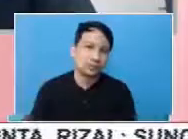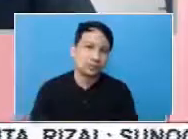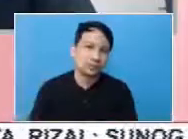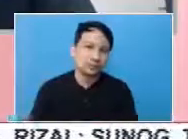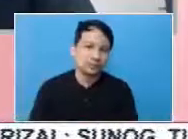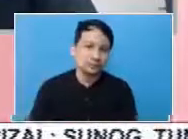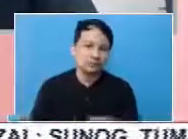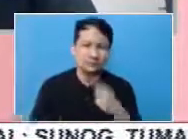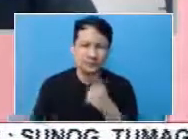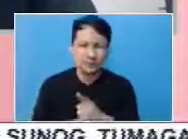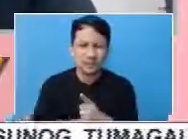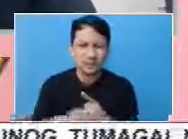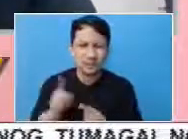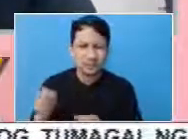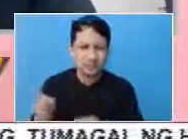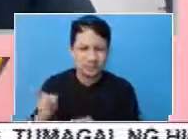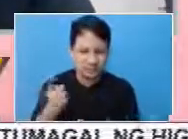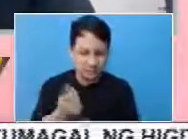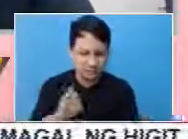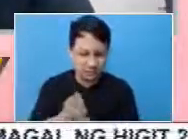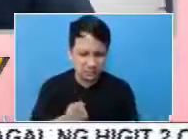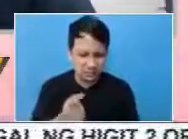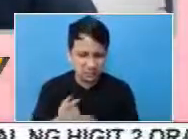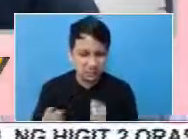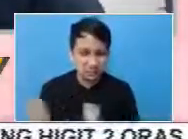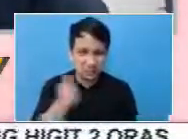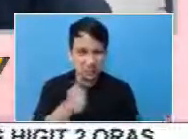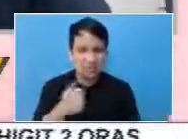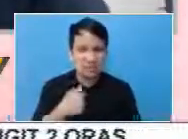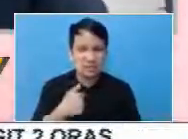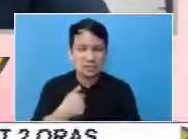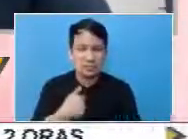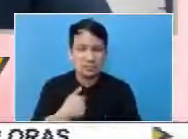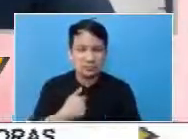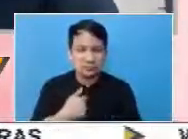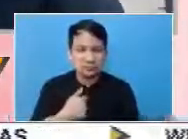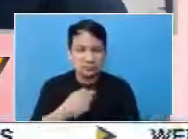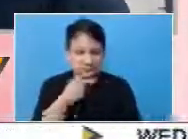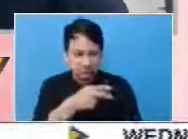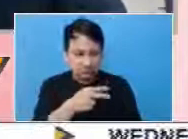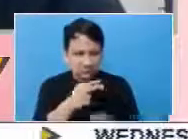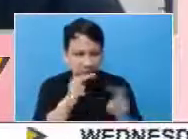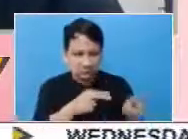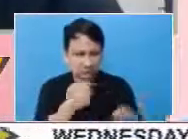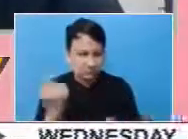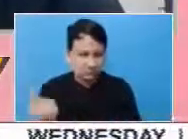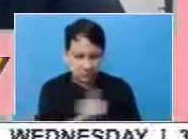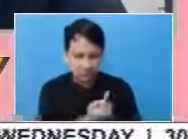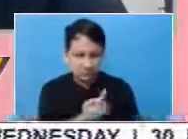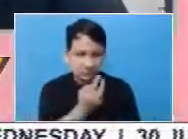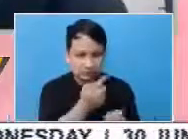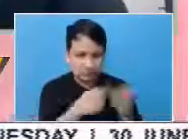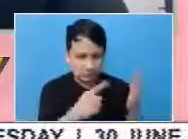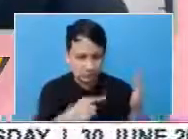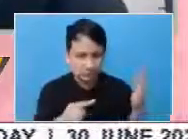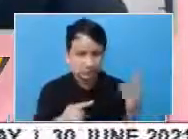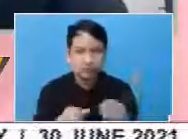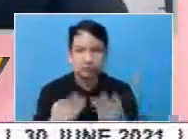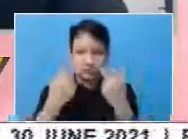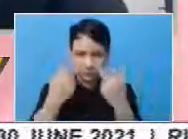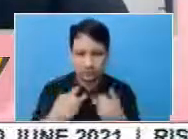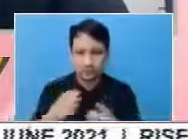kaduda-duda yung kanilang mga behavior dyan sa neuropsychiatric exam na gagawin nyo? Ano po ang aksyon na gagawin sa kanya?